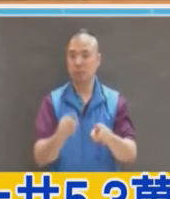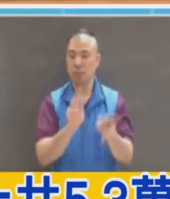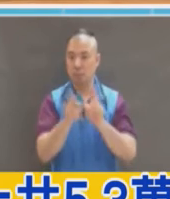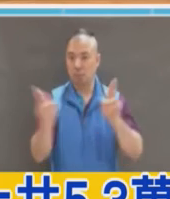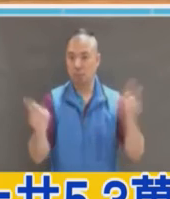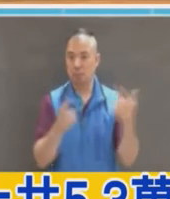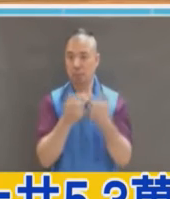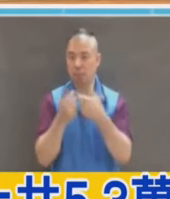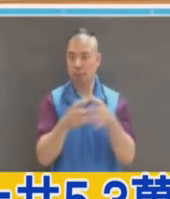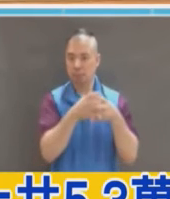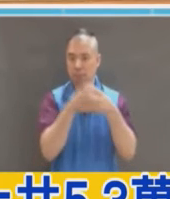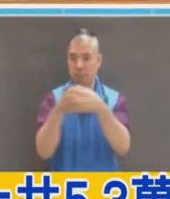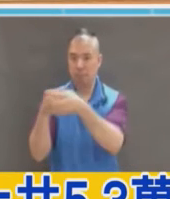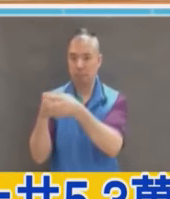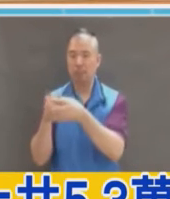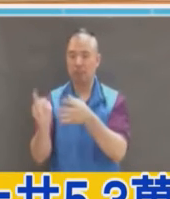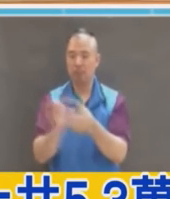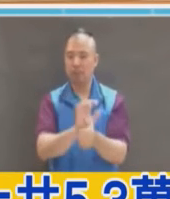式